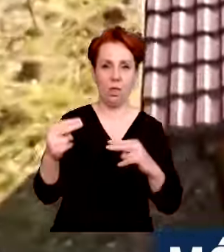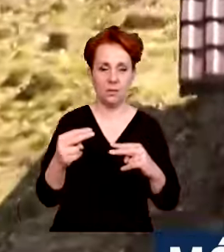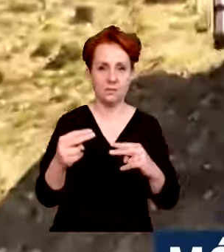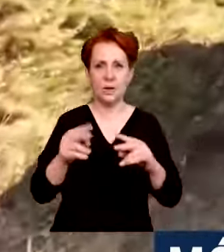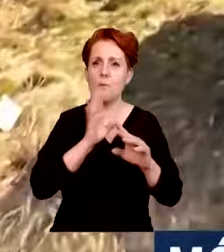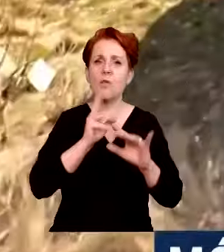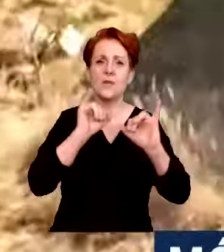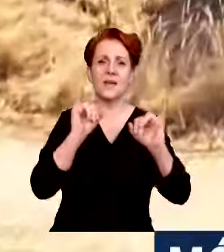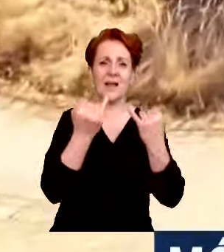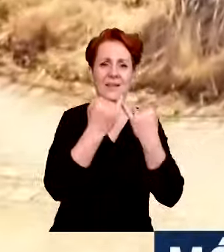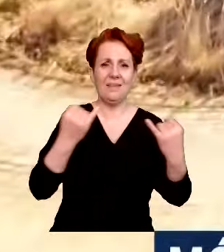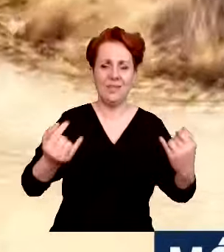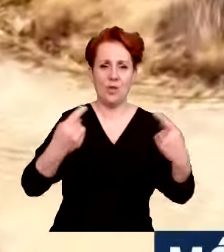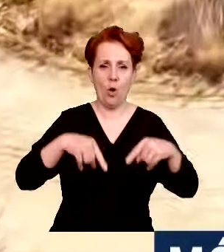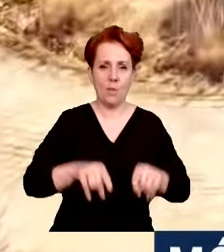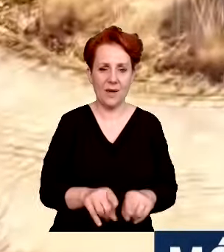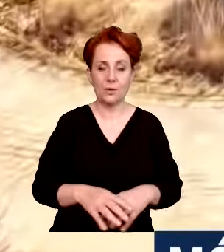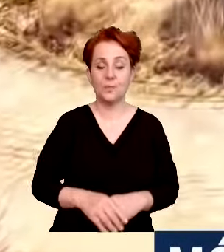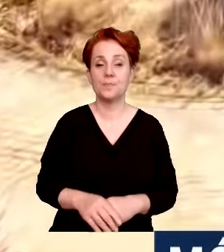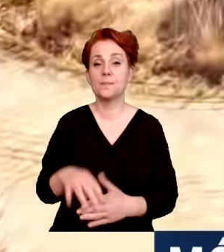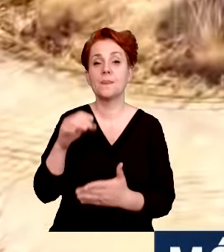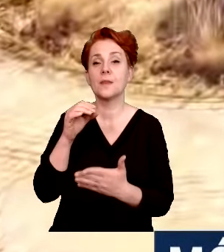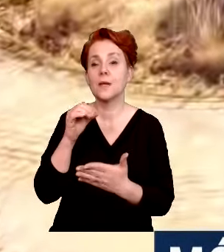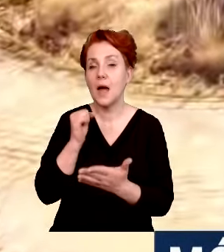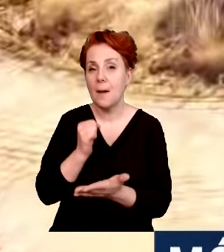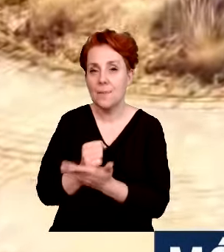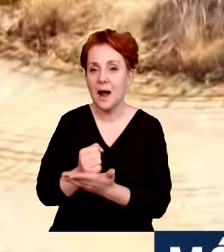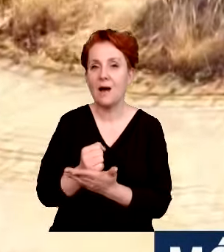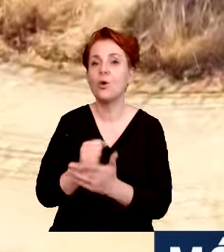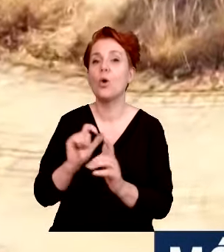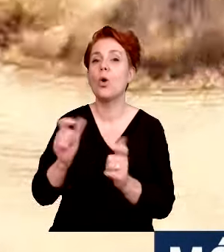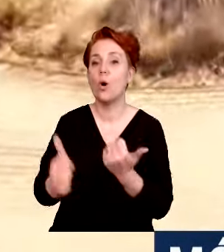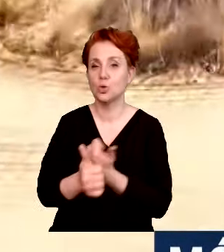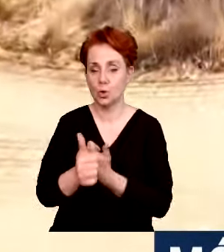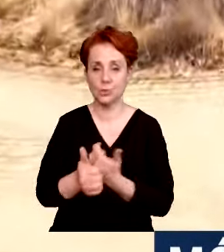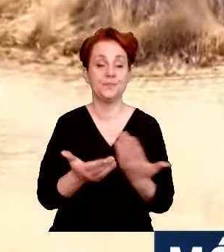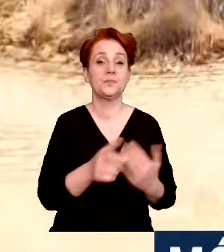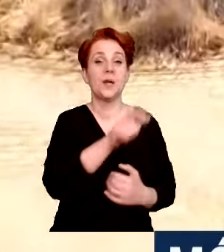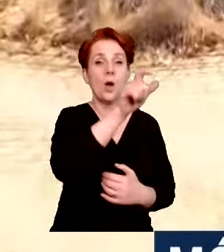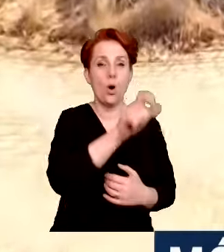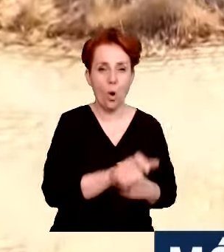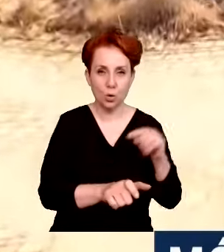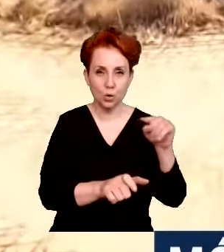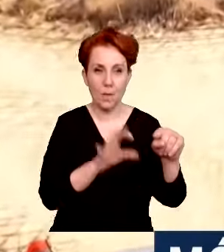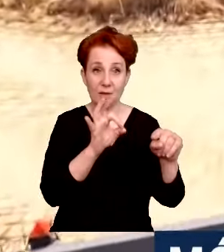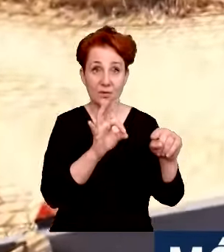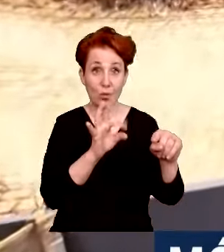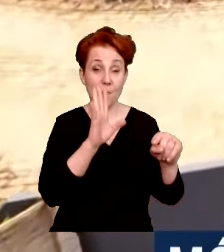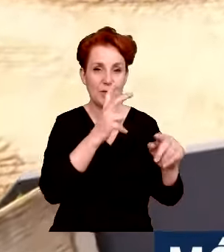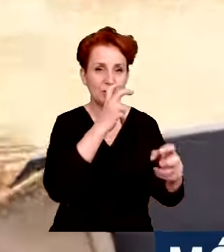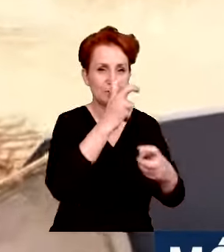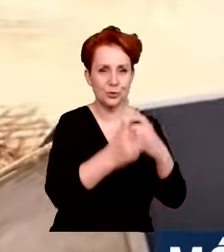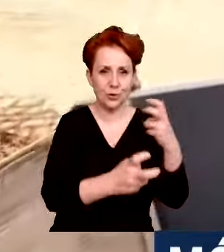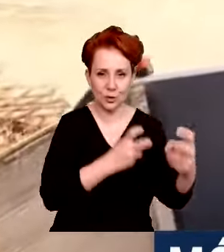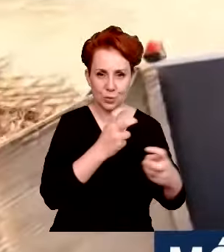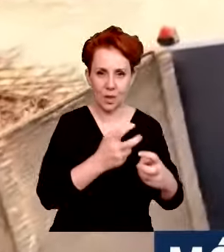mówi prawo, jeśli pani pozwoli, przeczytam. Otóż osobę, u której ma nastąpić przeszukanie,